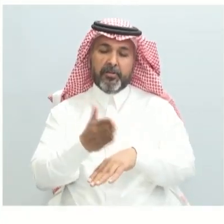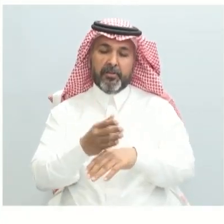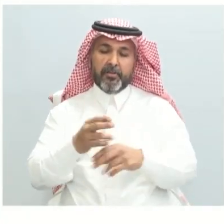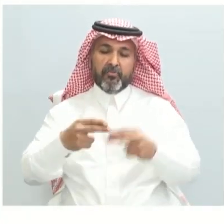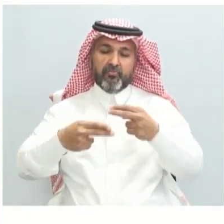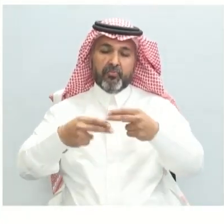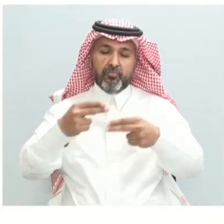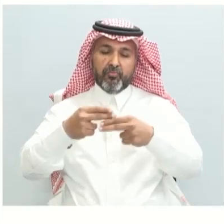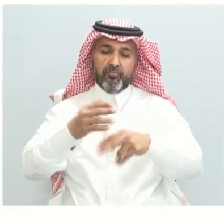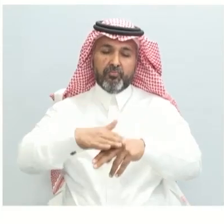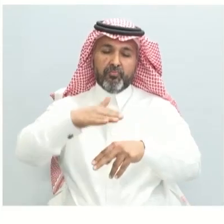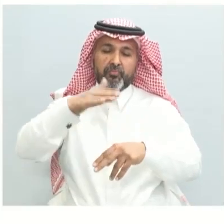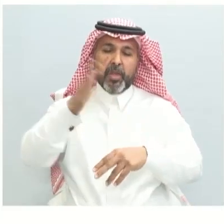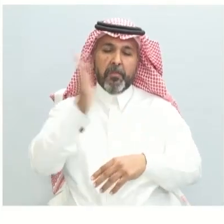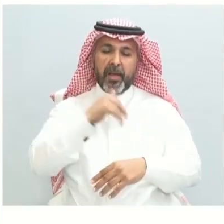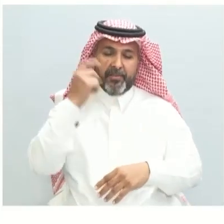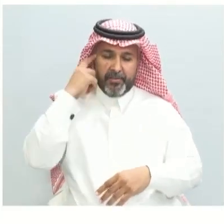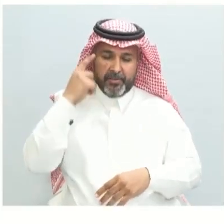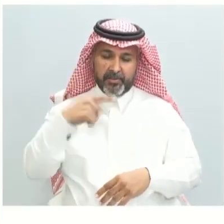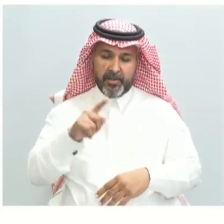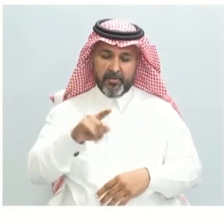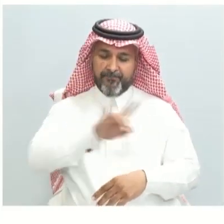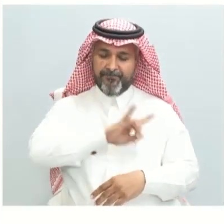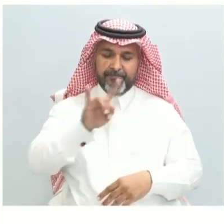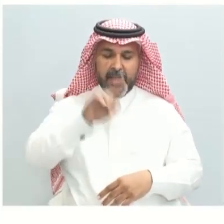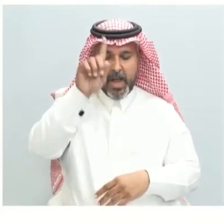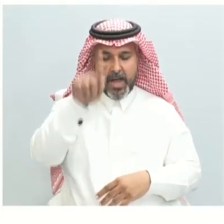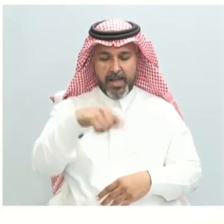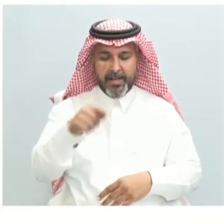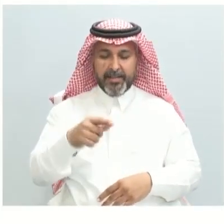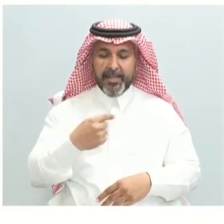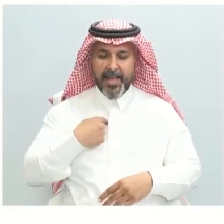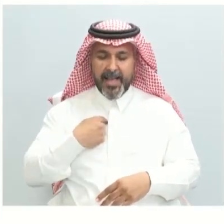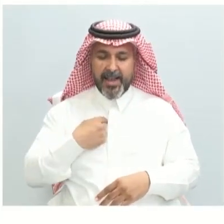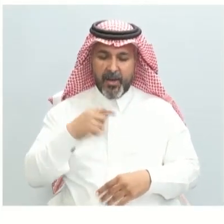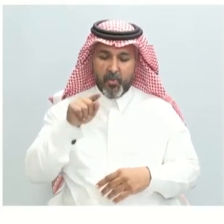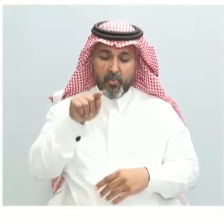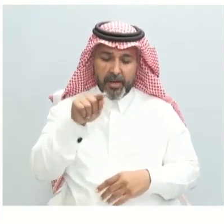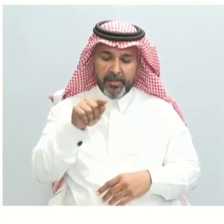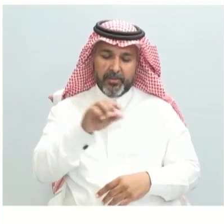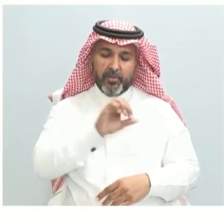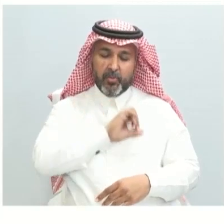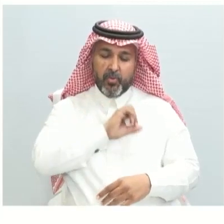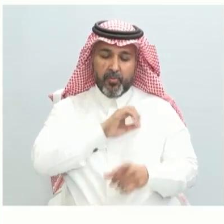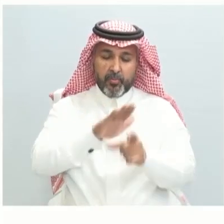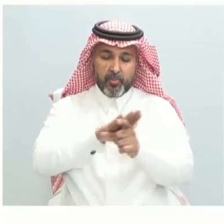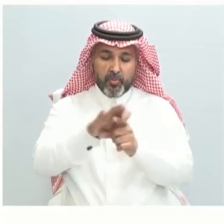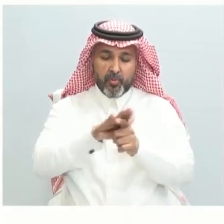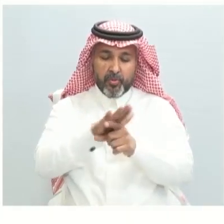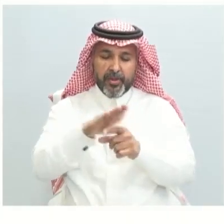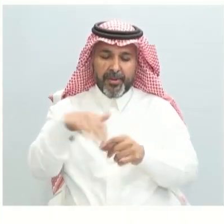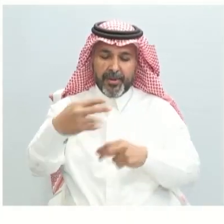خاطئه الانتماء للوطن تثري مسيره التقدم